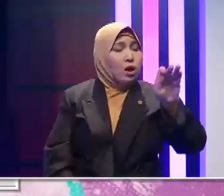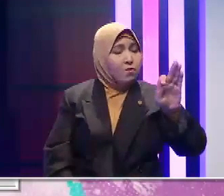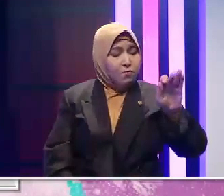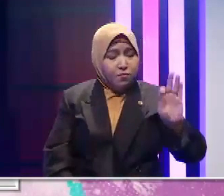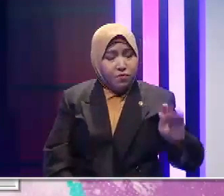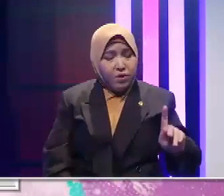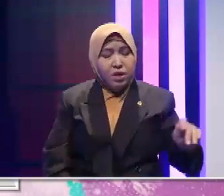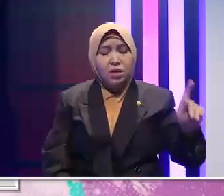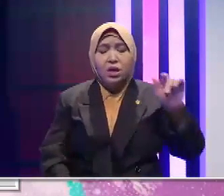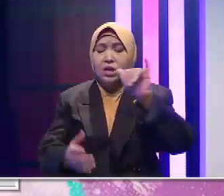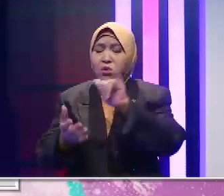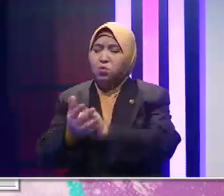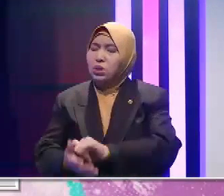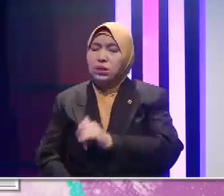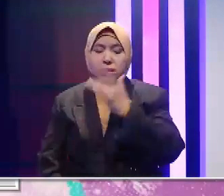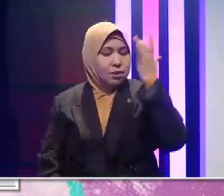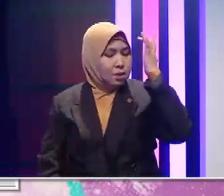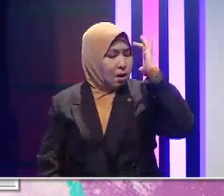الْمُنَافِقِينَ لَا